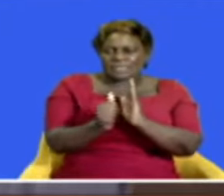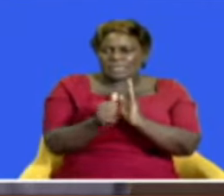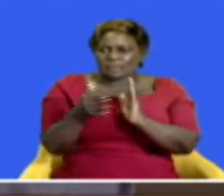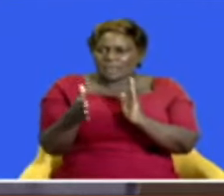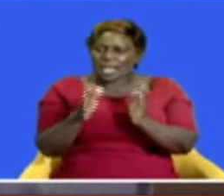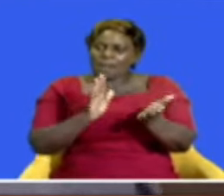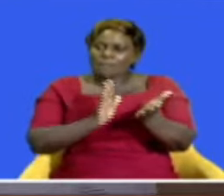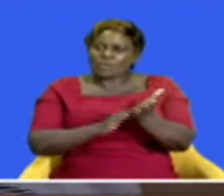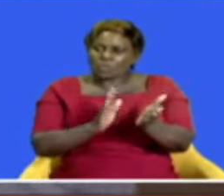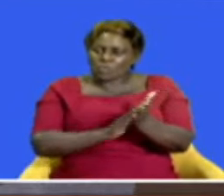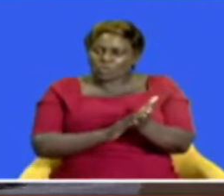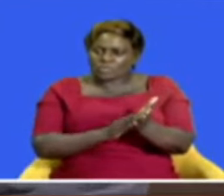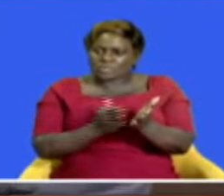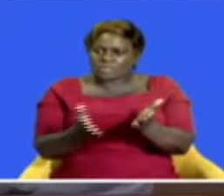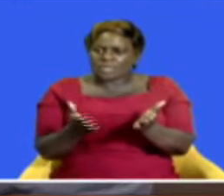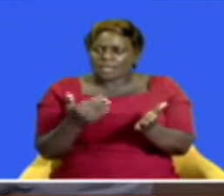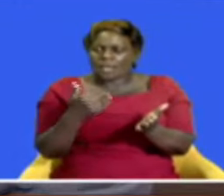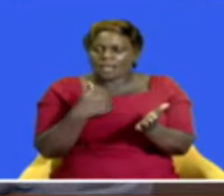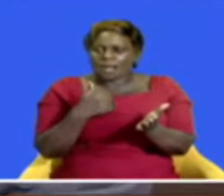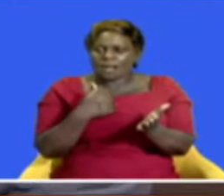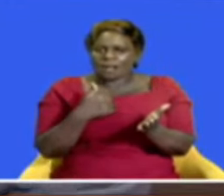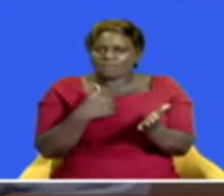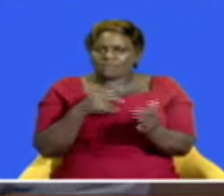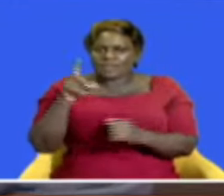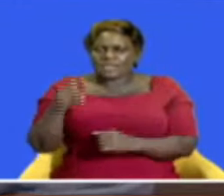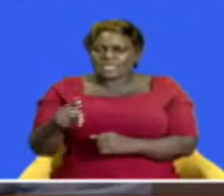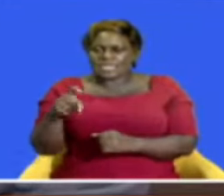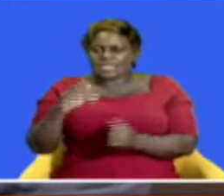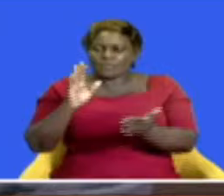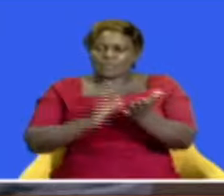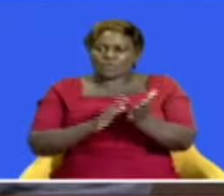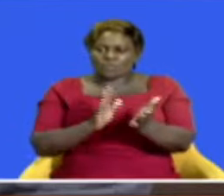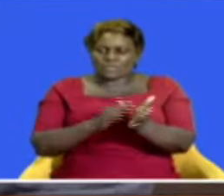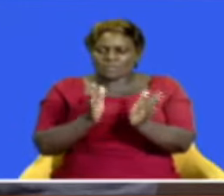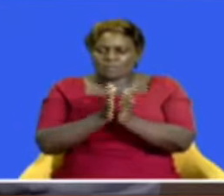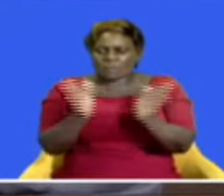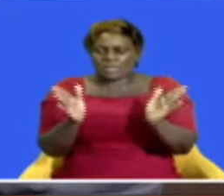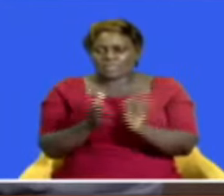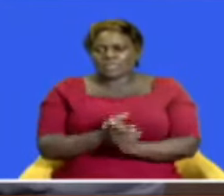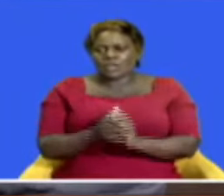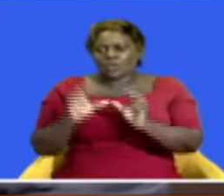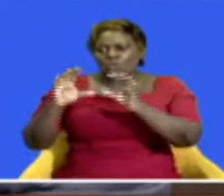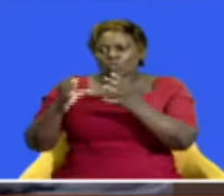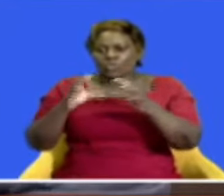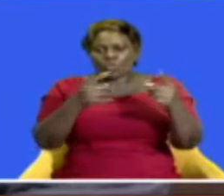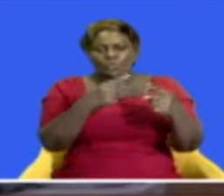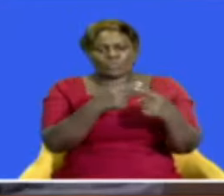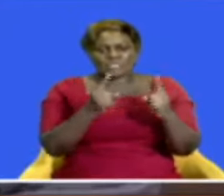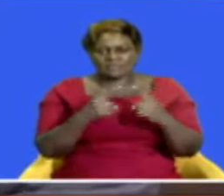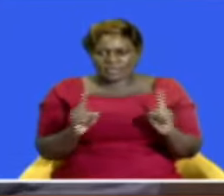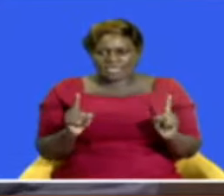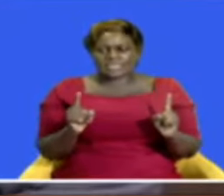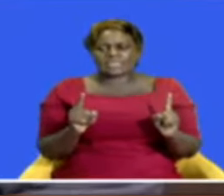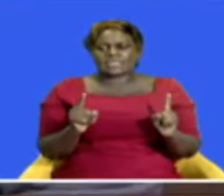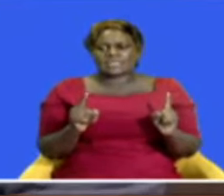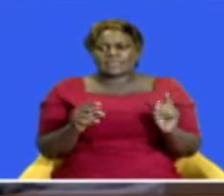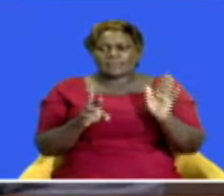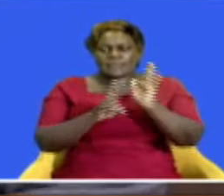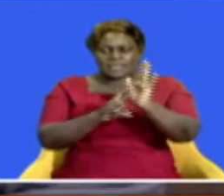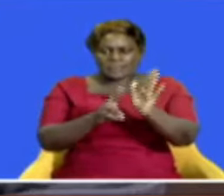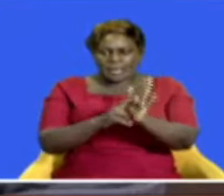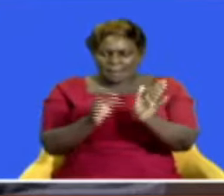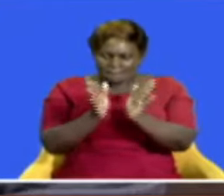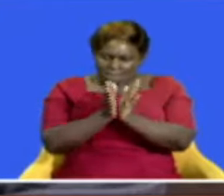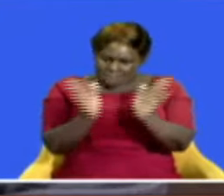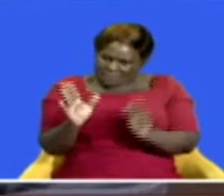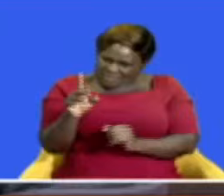hao wanapendekeza na wanaweka mahitaji na mapendekezo ya wananchi na makundi mbalimbali ambayo wanawakilisha. Kwa hivyo